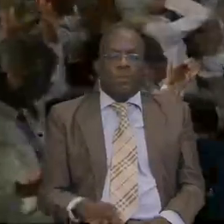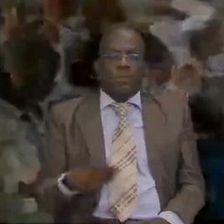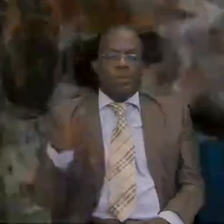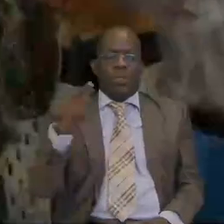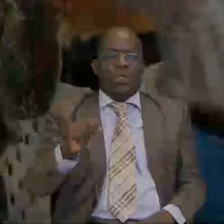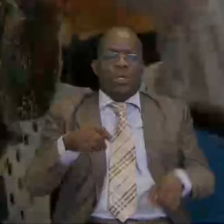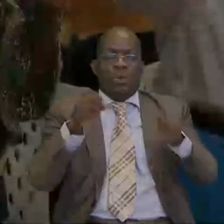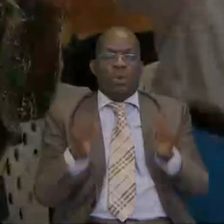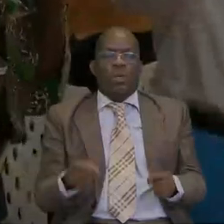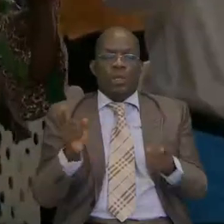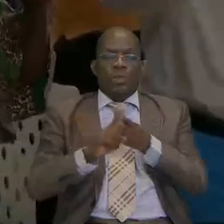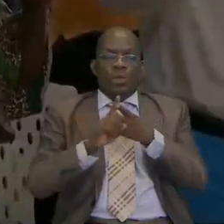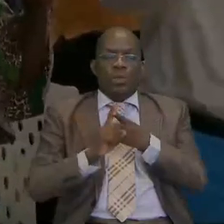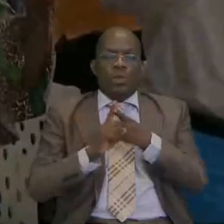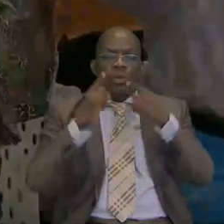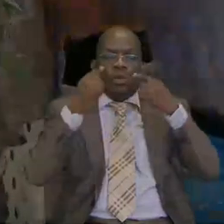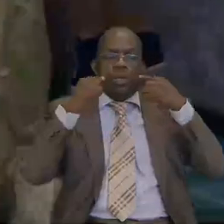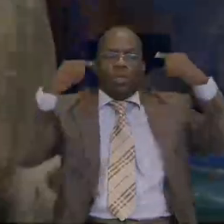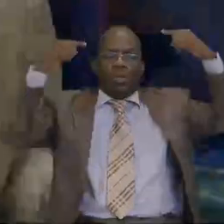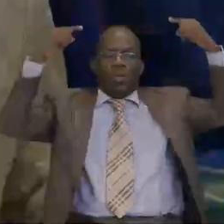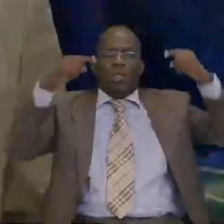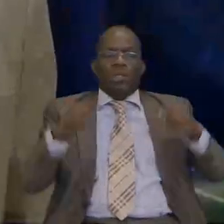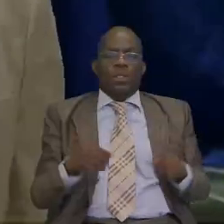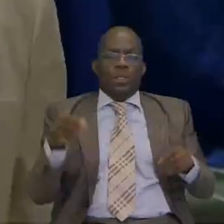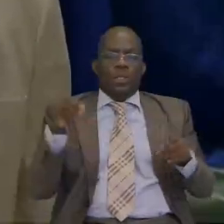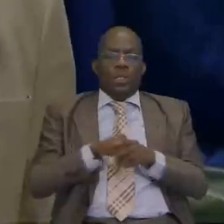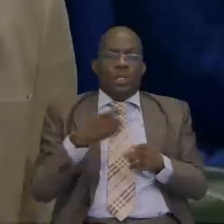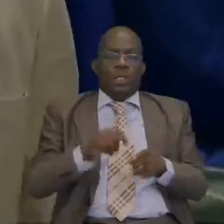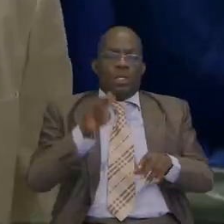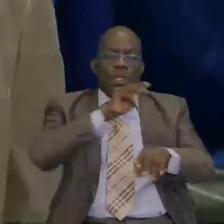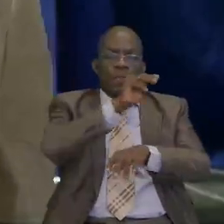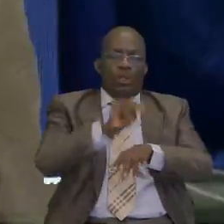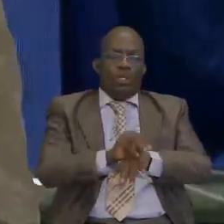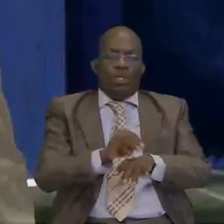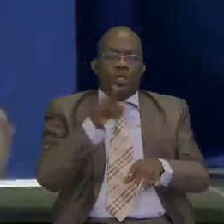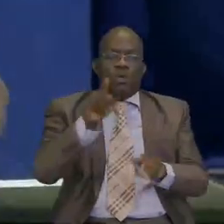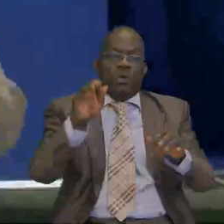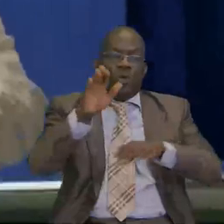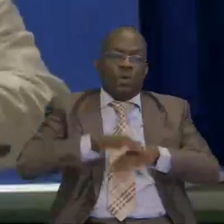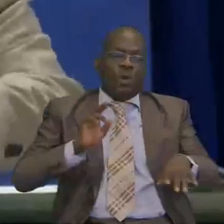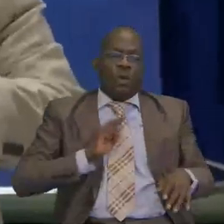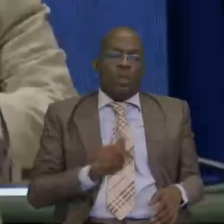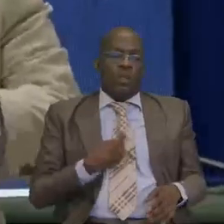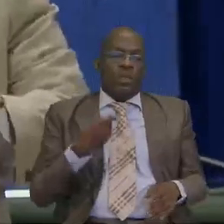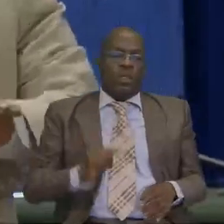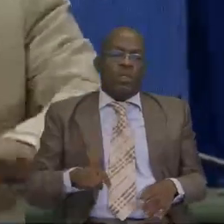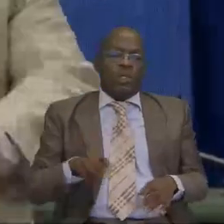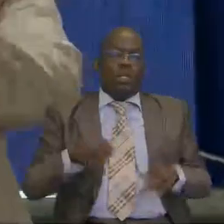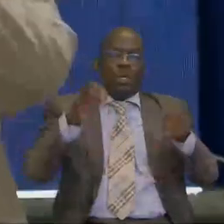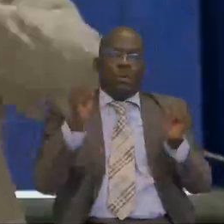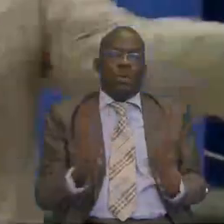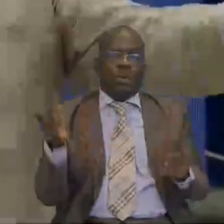La puissance pour réussir dans le ministère où tu nous appelles.